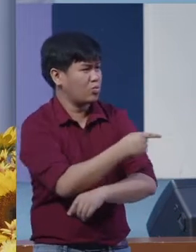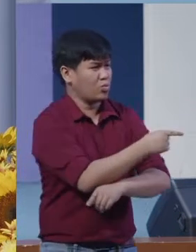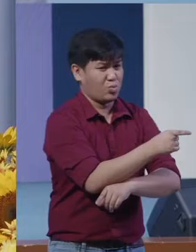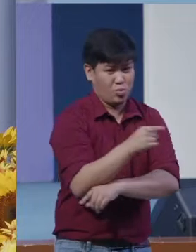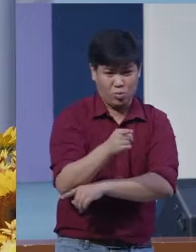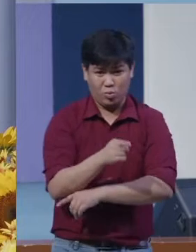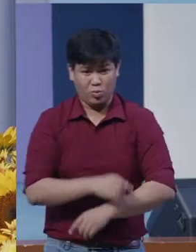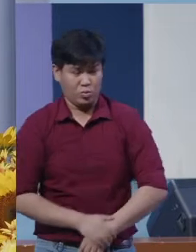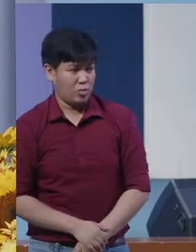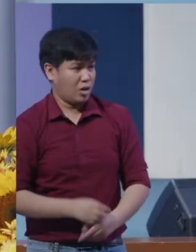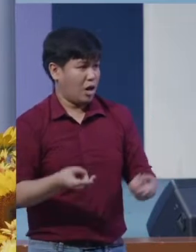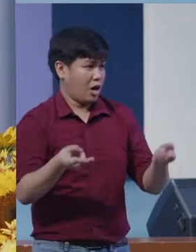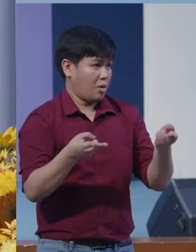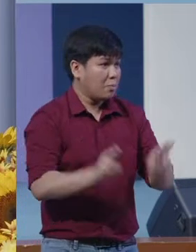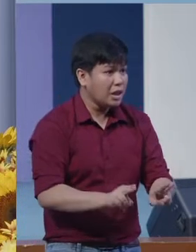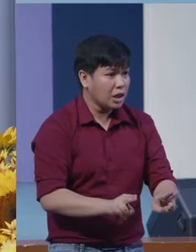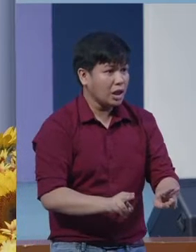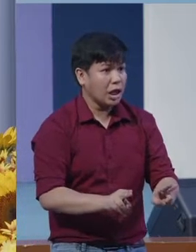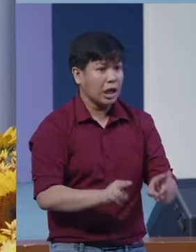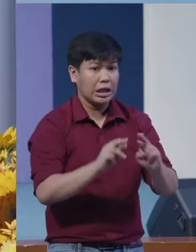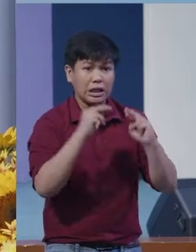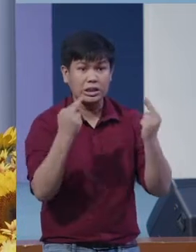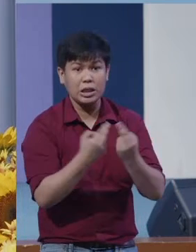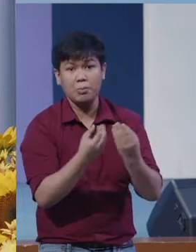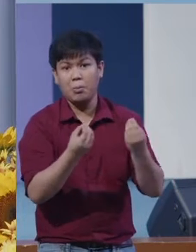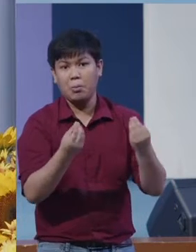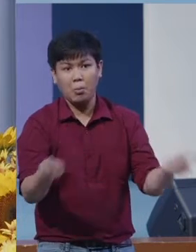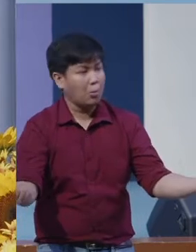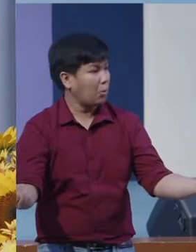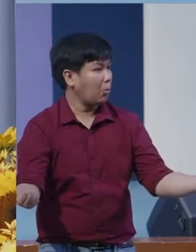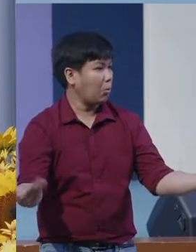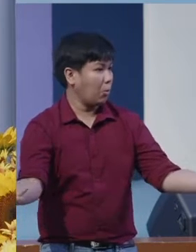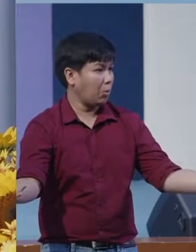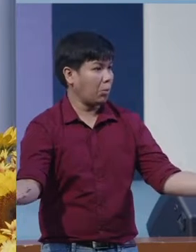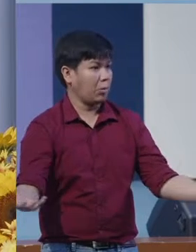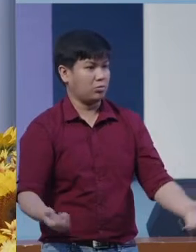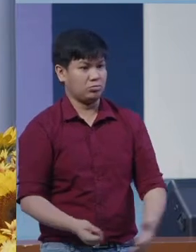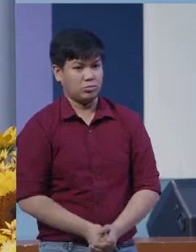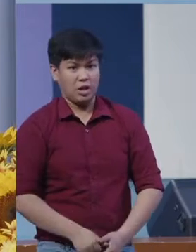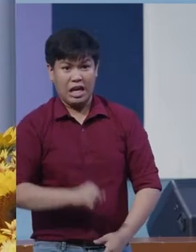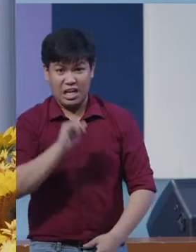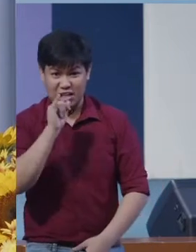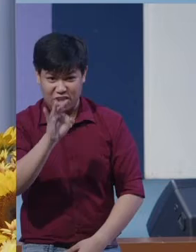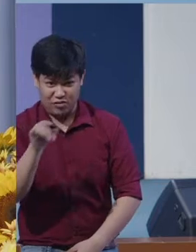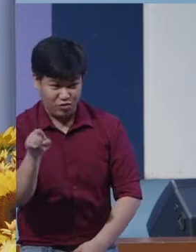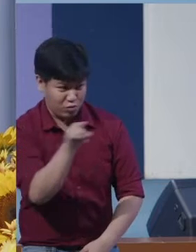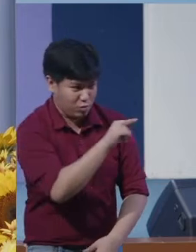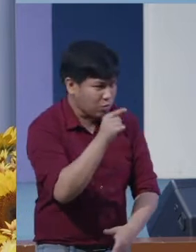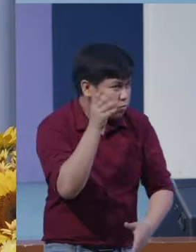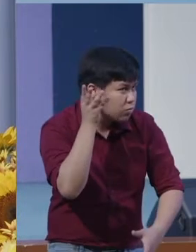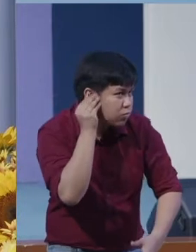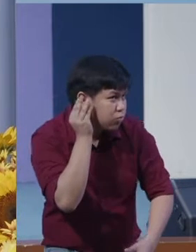So, kuidao po kayo. Baka nakikinig kayo sa mga chismoso at chismosa,